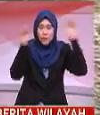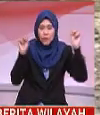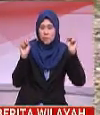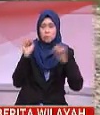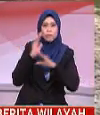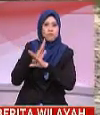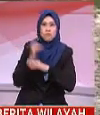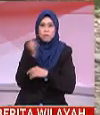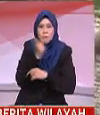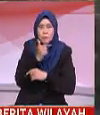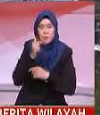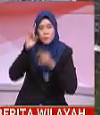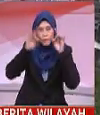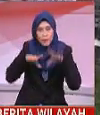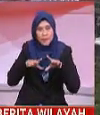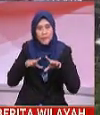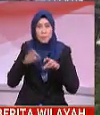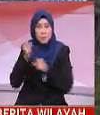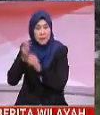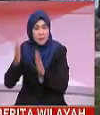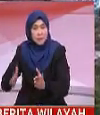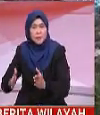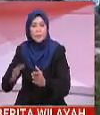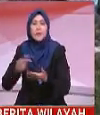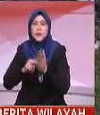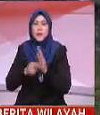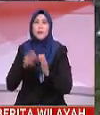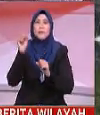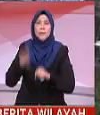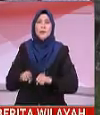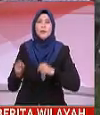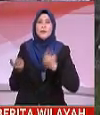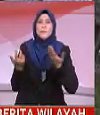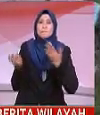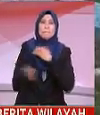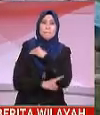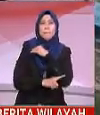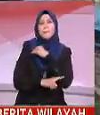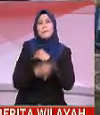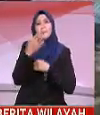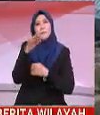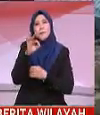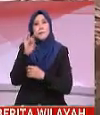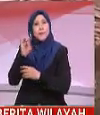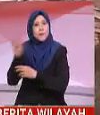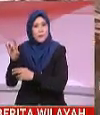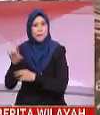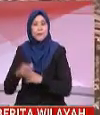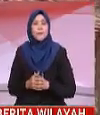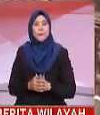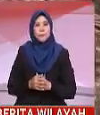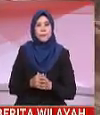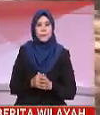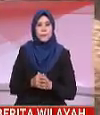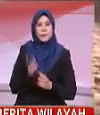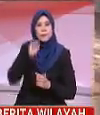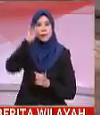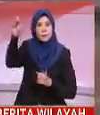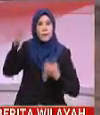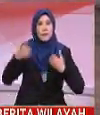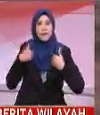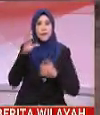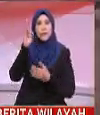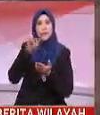berbuat demikian boleh dikenakan tindakan di bawah Akta Pencegahan dan Pengawalan Penyakit Berjangkit 1988. Di Sabah